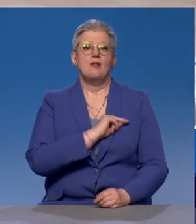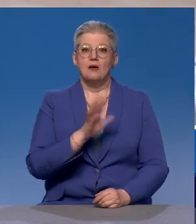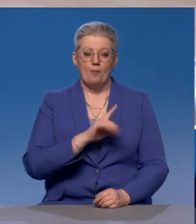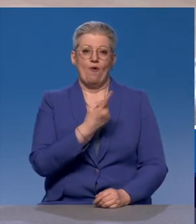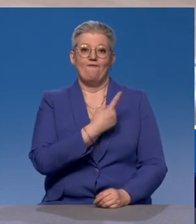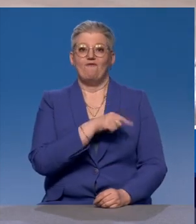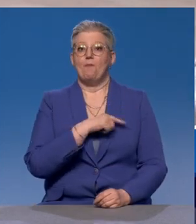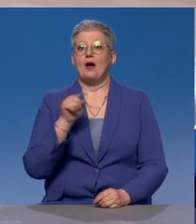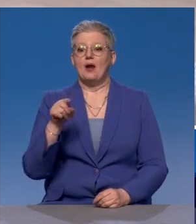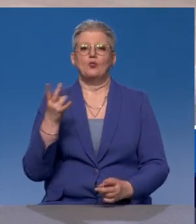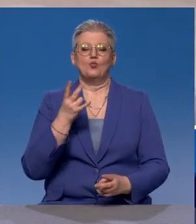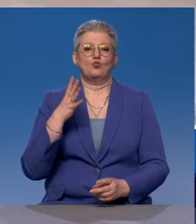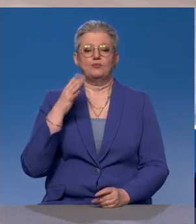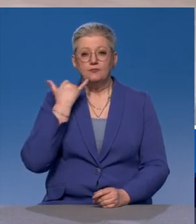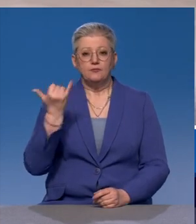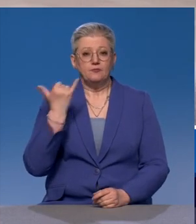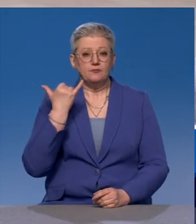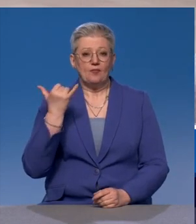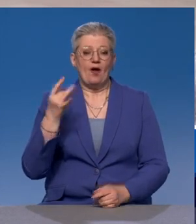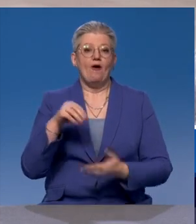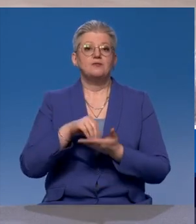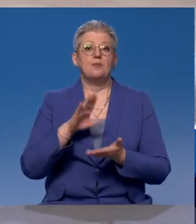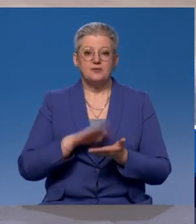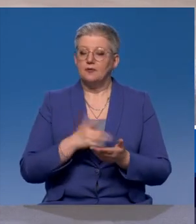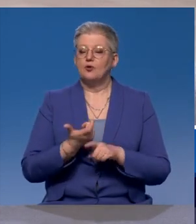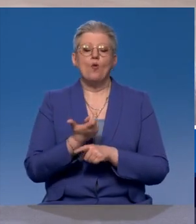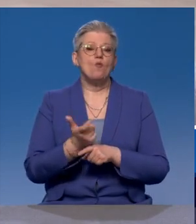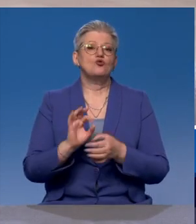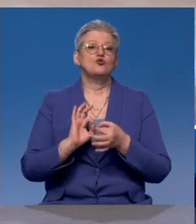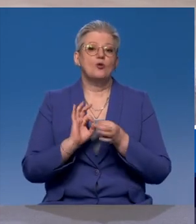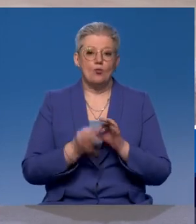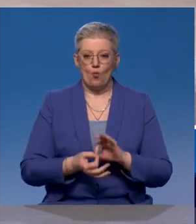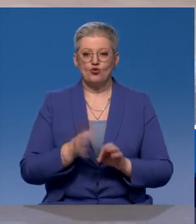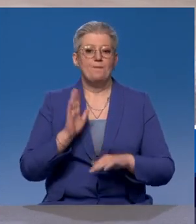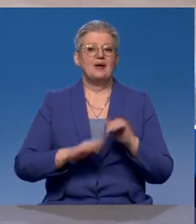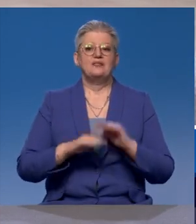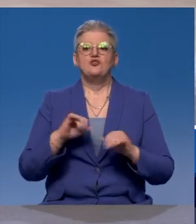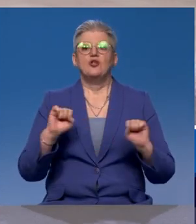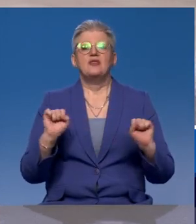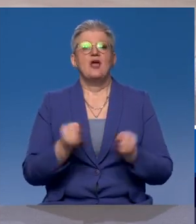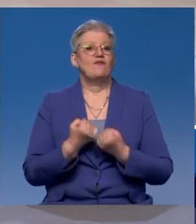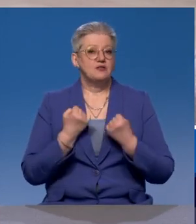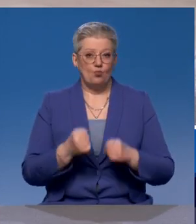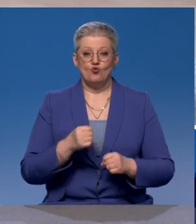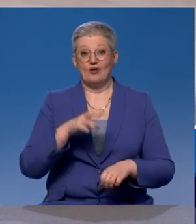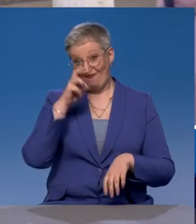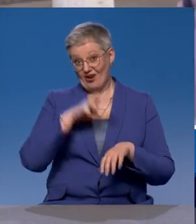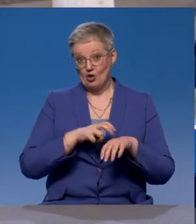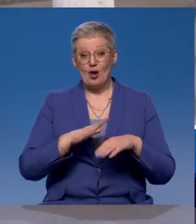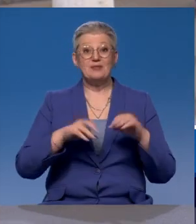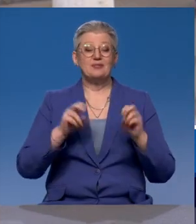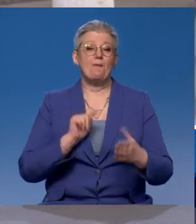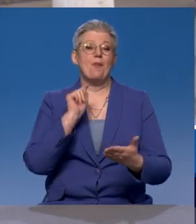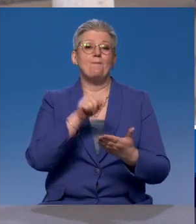то дозваниваться в регистратуру, записаться. Это очень сложно, это практически невозможно. К специалистам попасть вообще нереально.